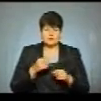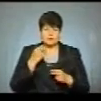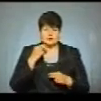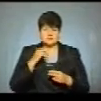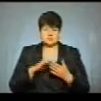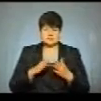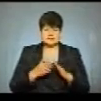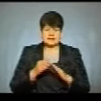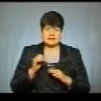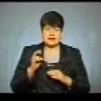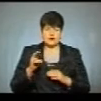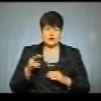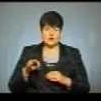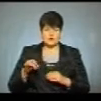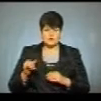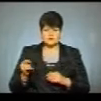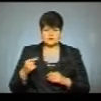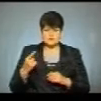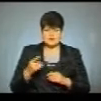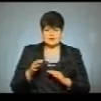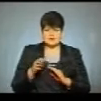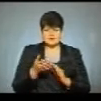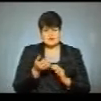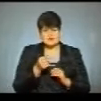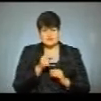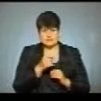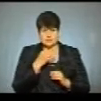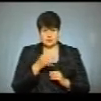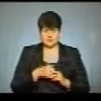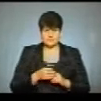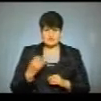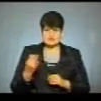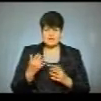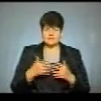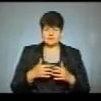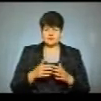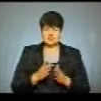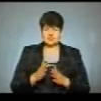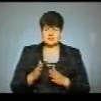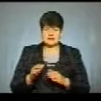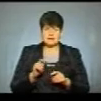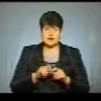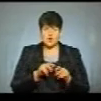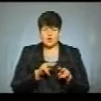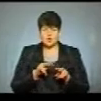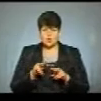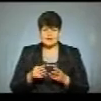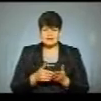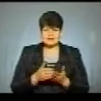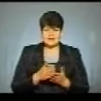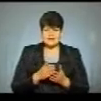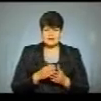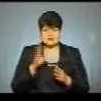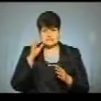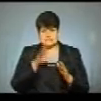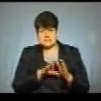поліпшити стан екології Тернопільщини та запозичити їх досвід. Цікавлять автоматичні системи контролю за якістю